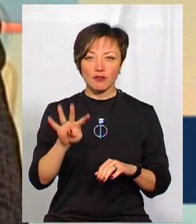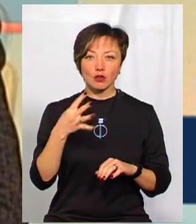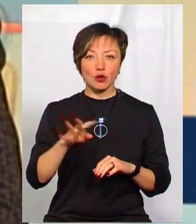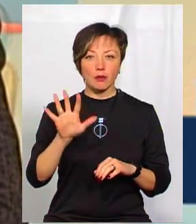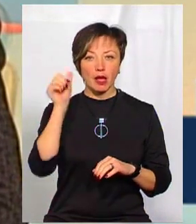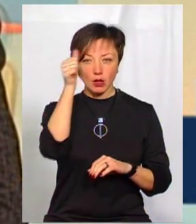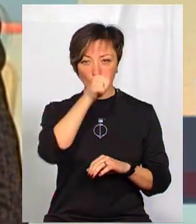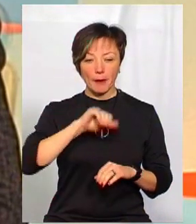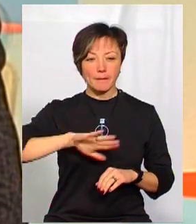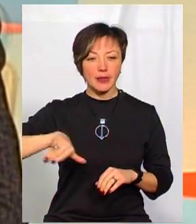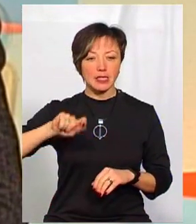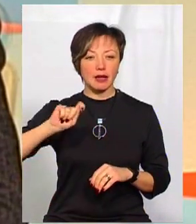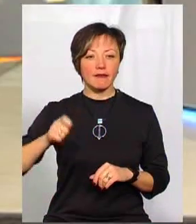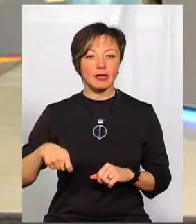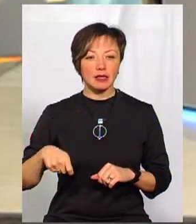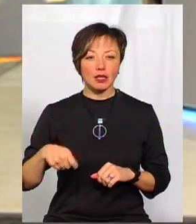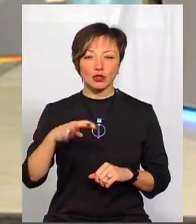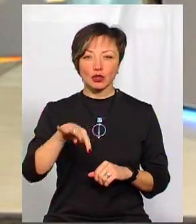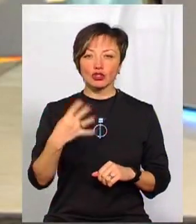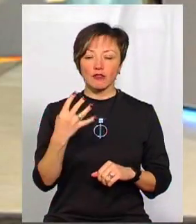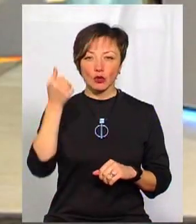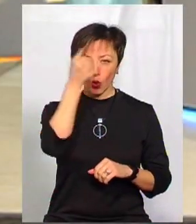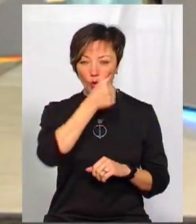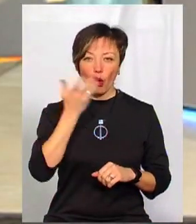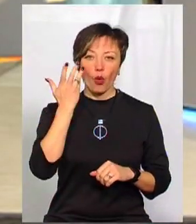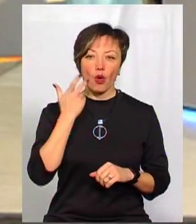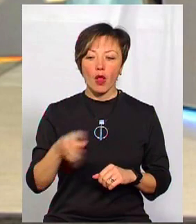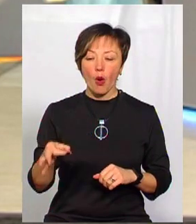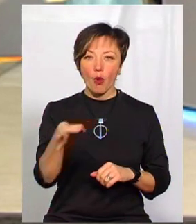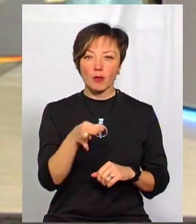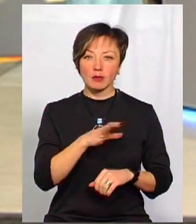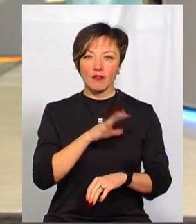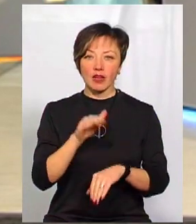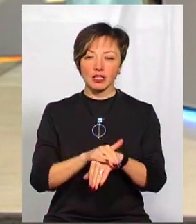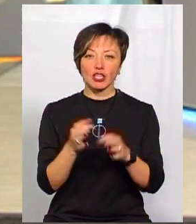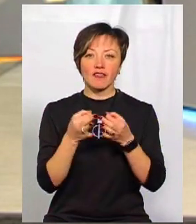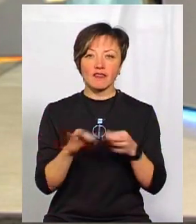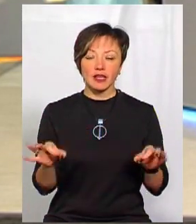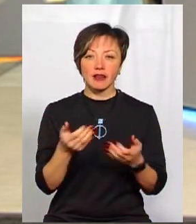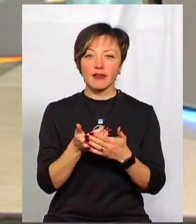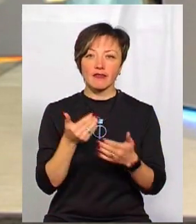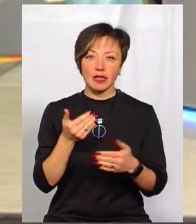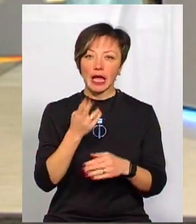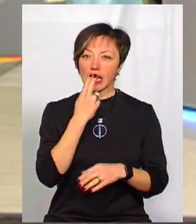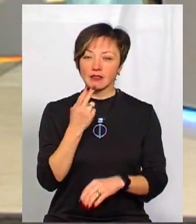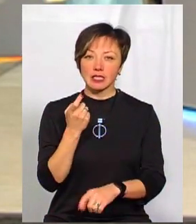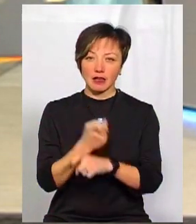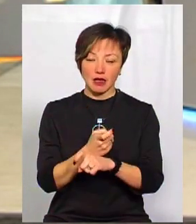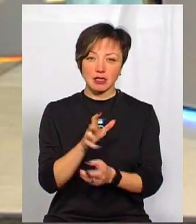1944-45 роки. Це після війни 44-го року, коли область була фактично визволена від гітлерівських